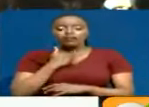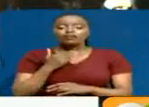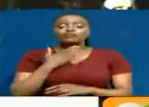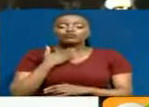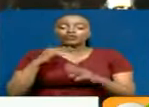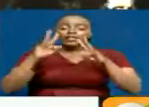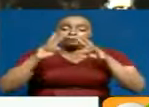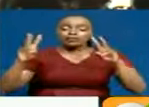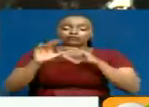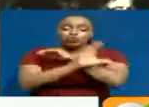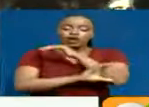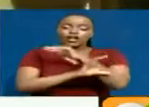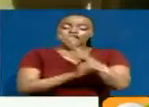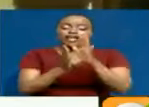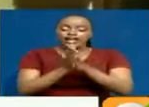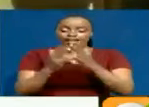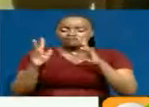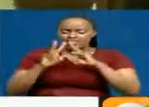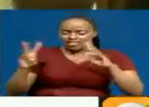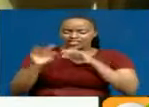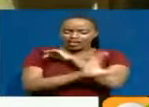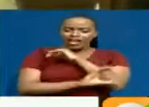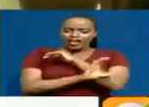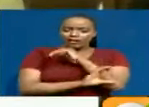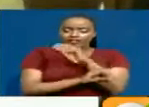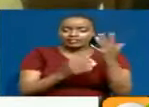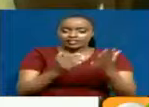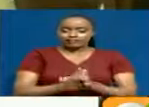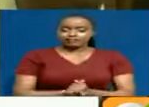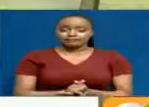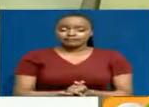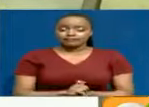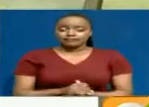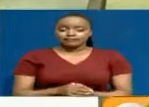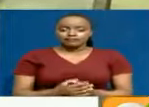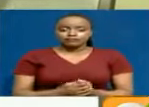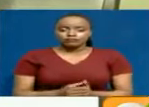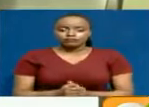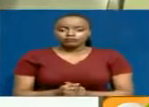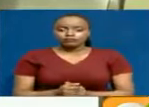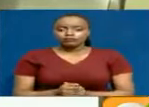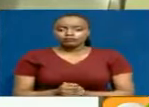want a peaceful country and a stable country. Gatete Njoroge, Runinga ya Citizen.